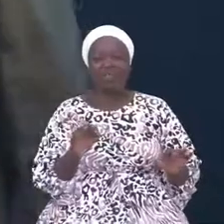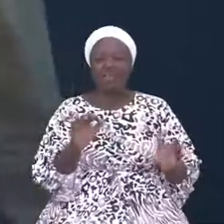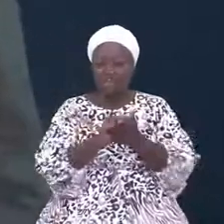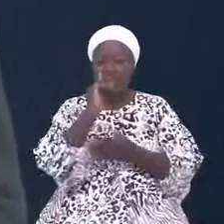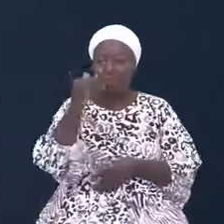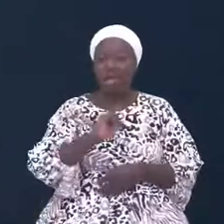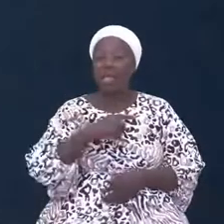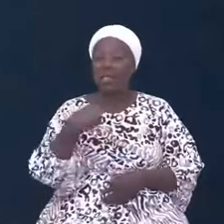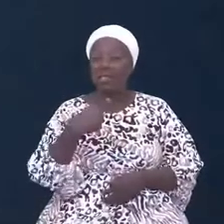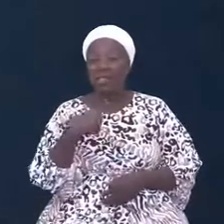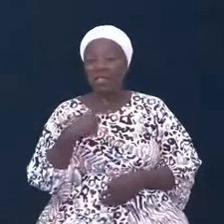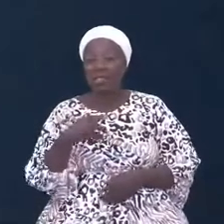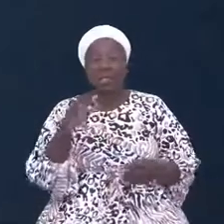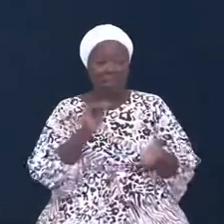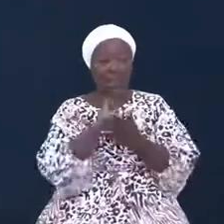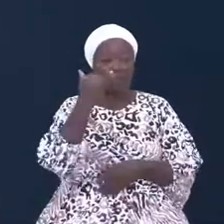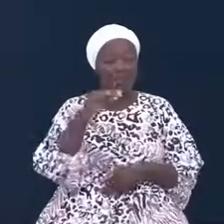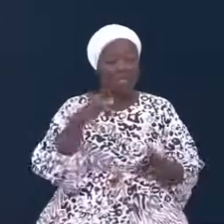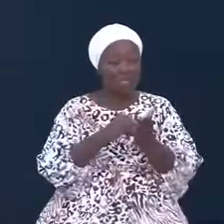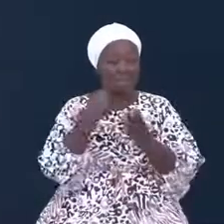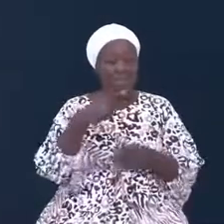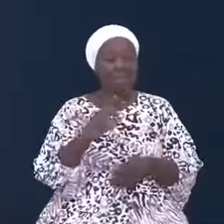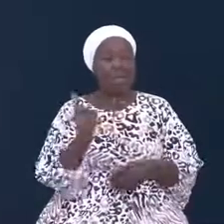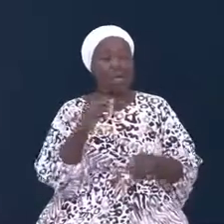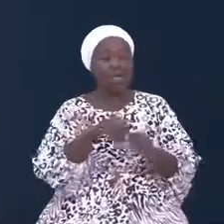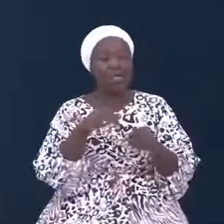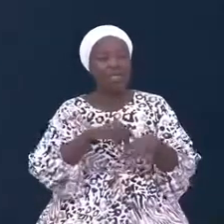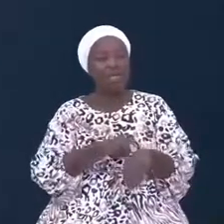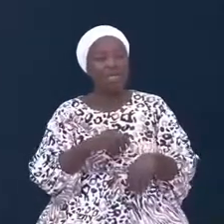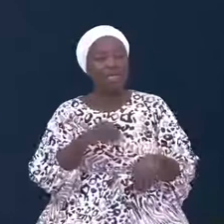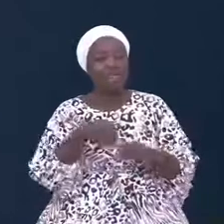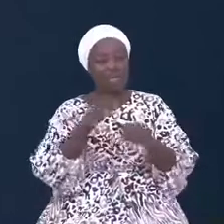le Seigneur va t'affranchir. Voilà pourquoi il dit,